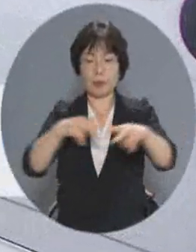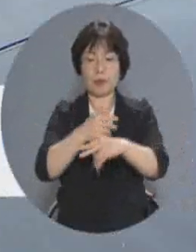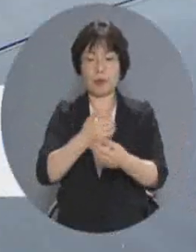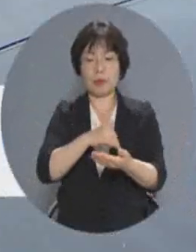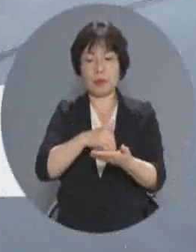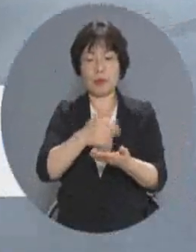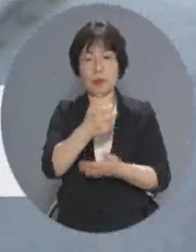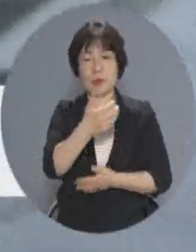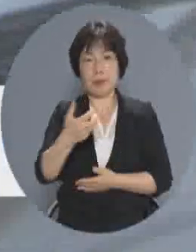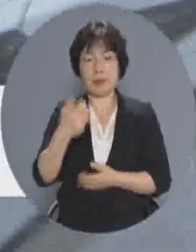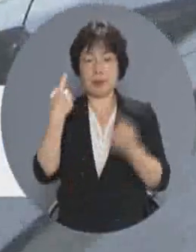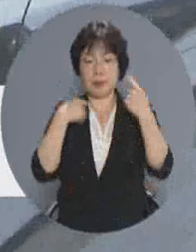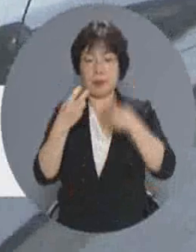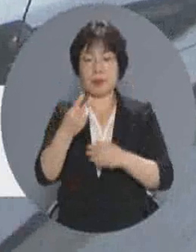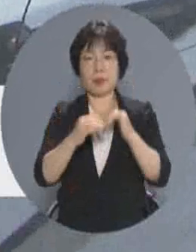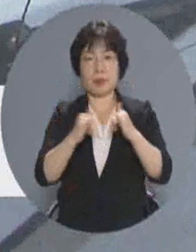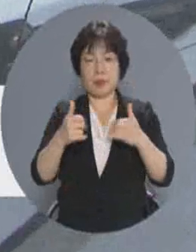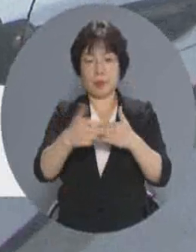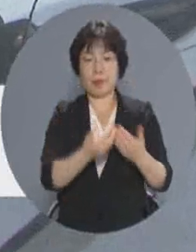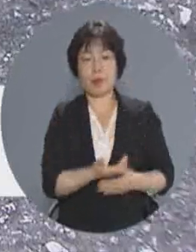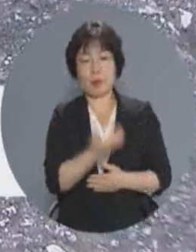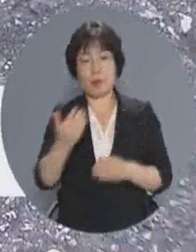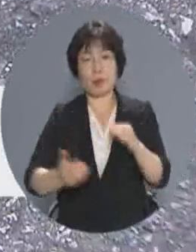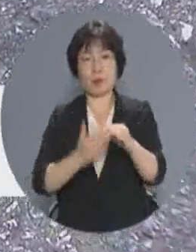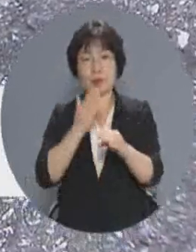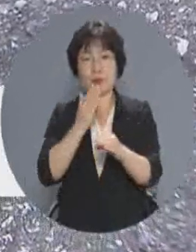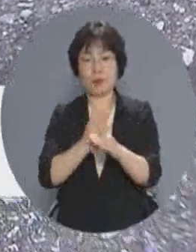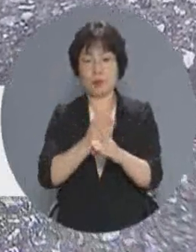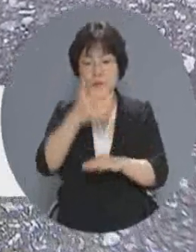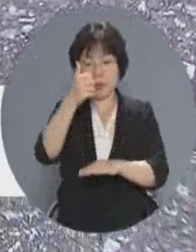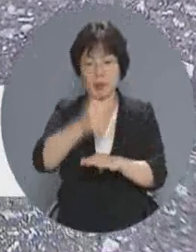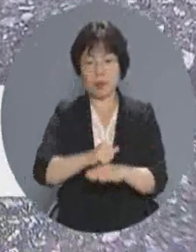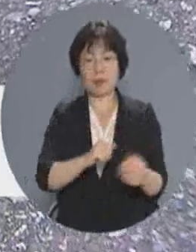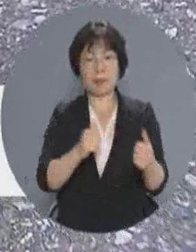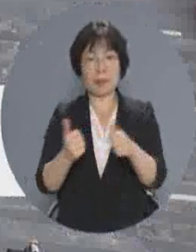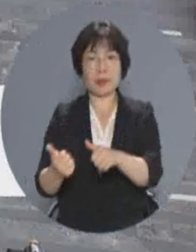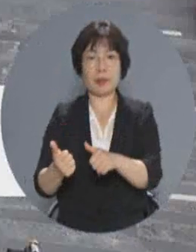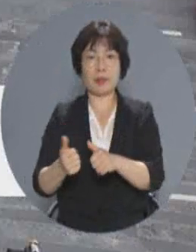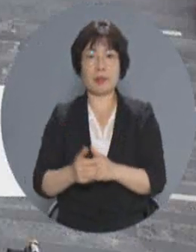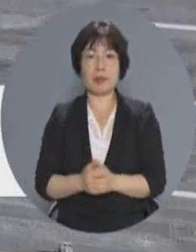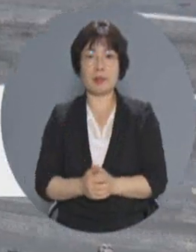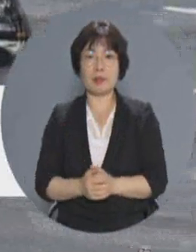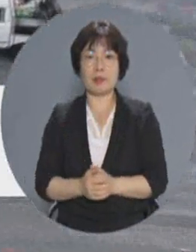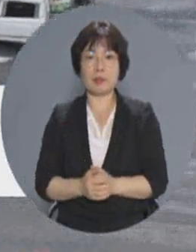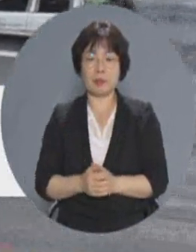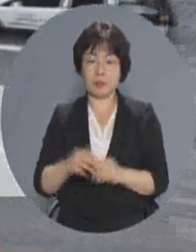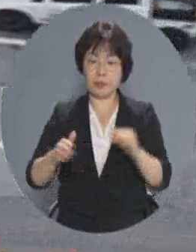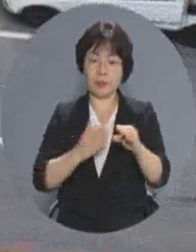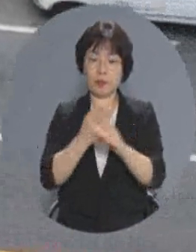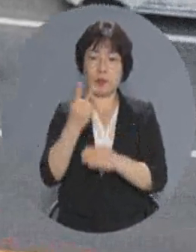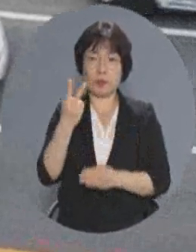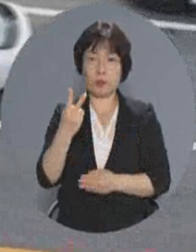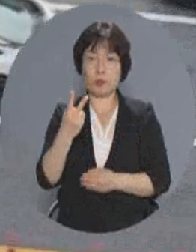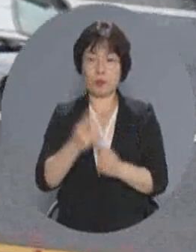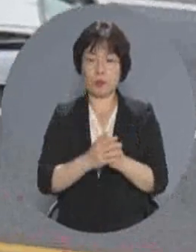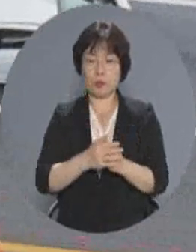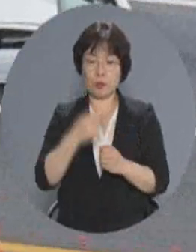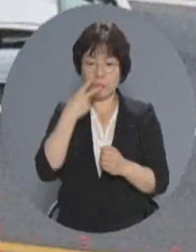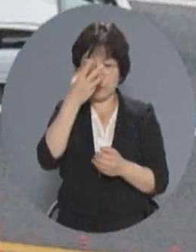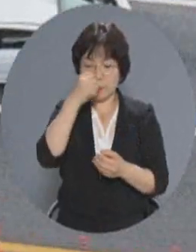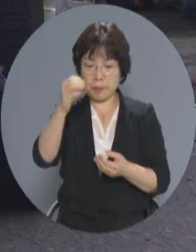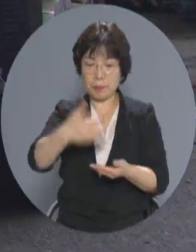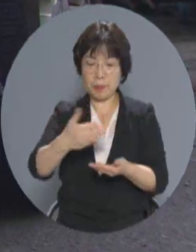7, 80대 어르신 3명이 크게 다쳐 병원으로 옮겨졌지만 결국 숨졌습니다. 이 가운데 2명은 쓰레기 수거